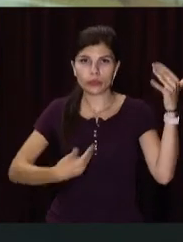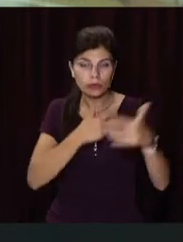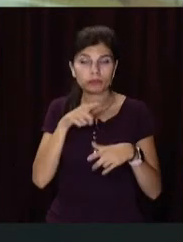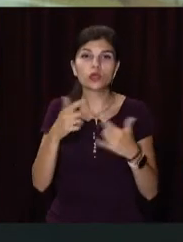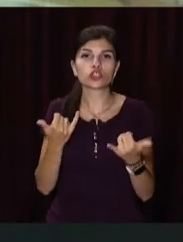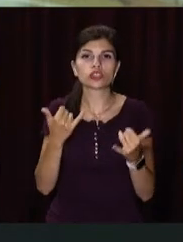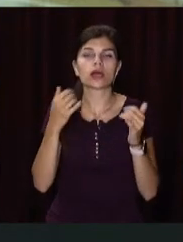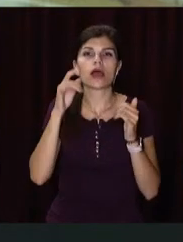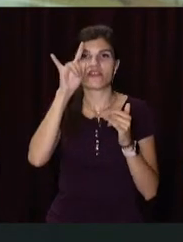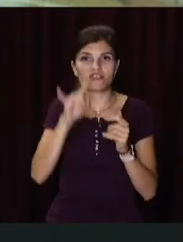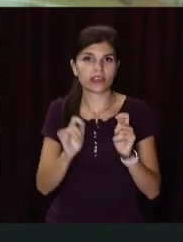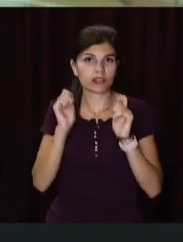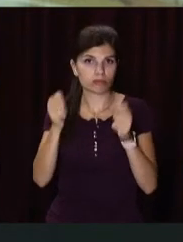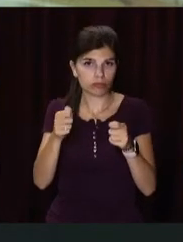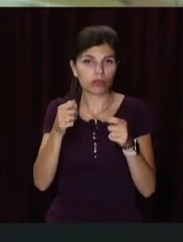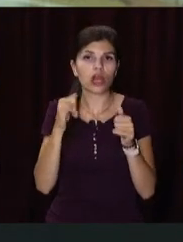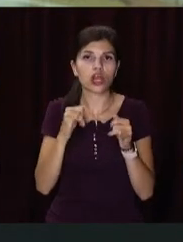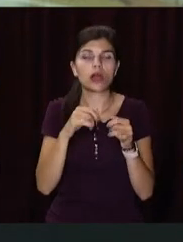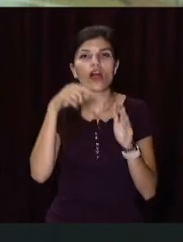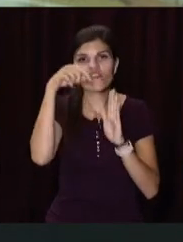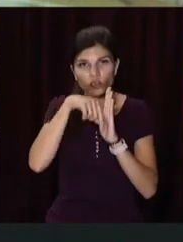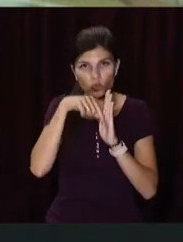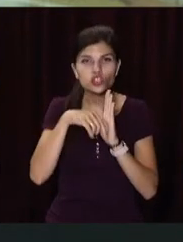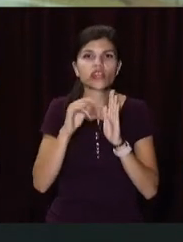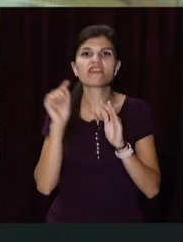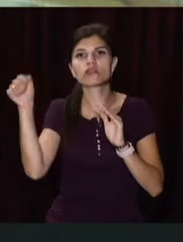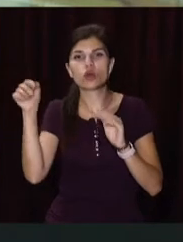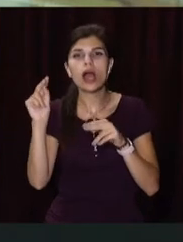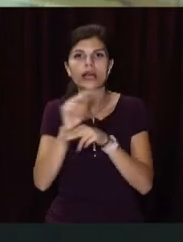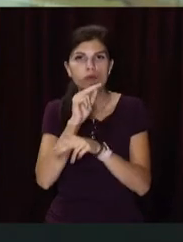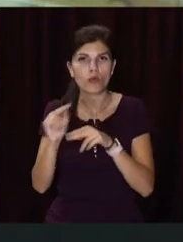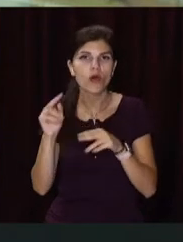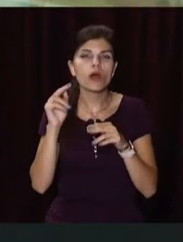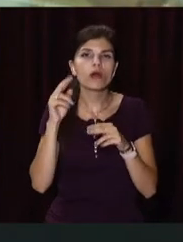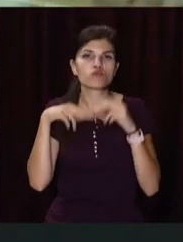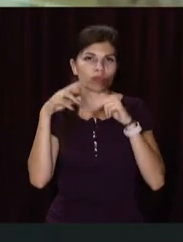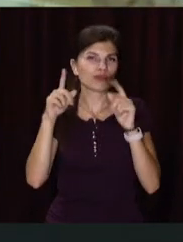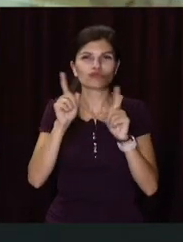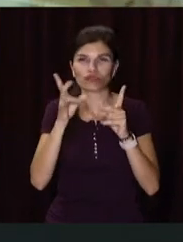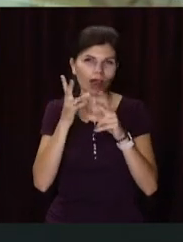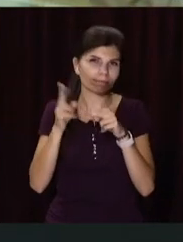встановлюють металопластикові вікна та проводять внутрішні та зовнішні ремонтно-будівельні роботи.